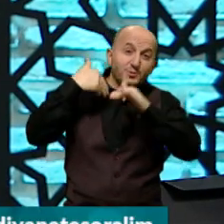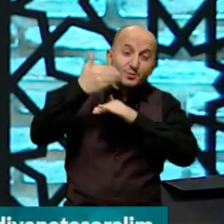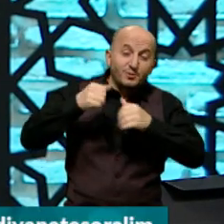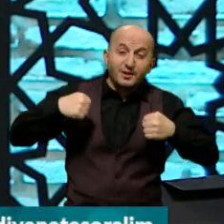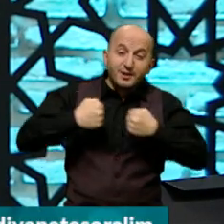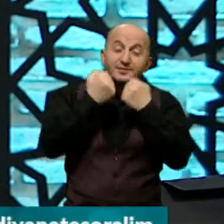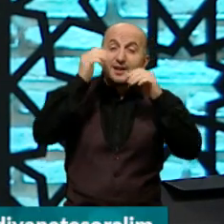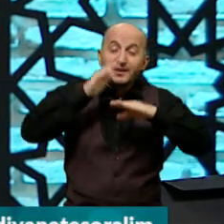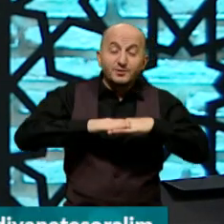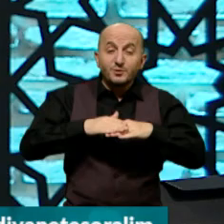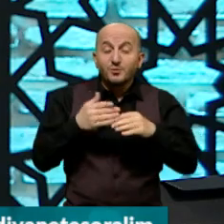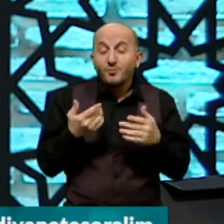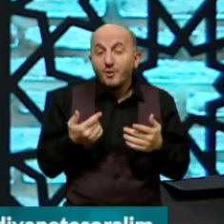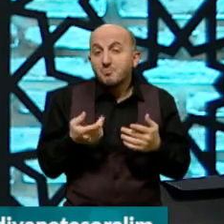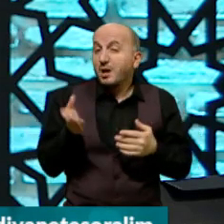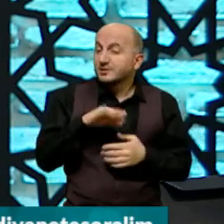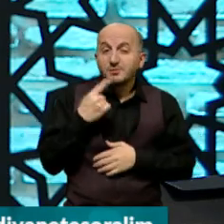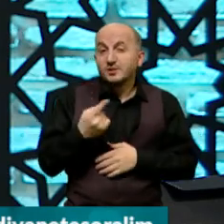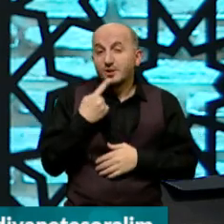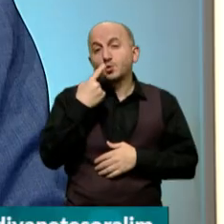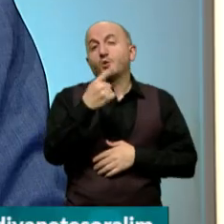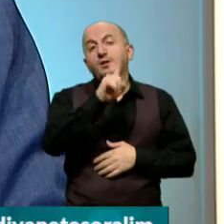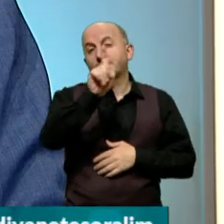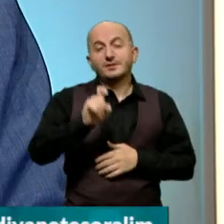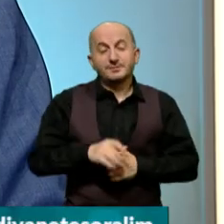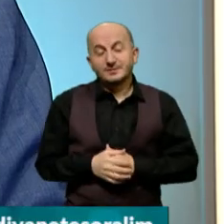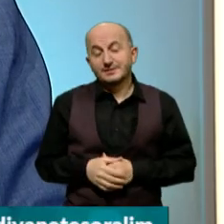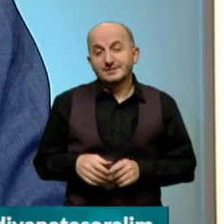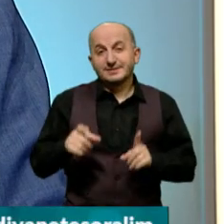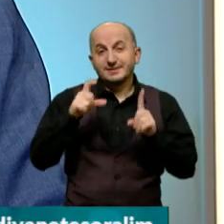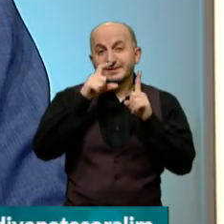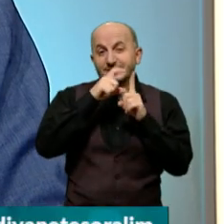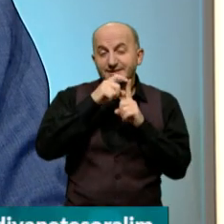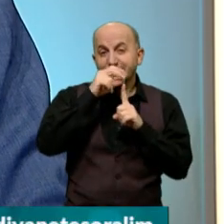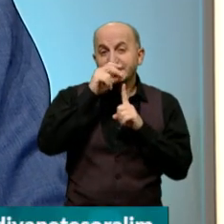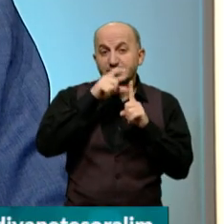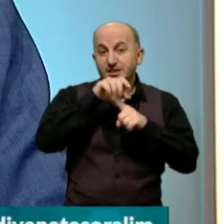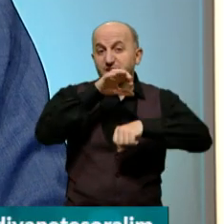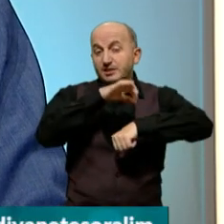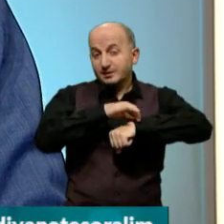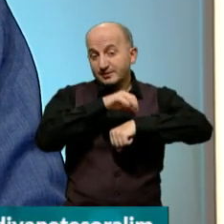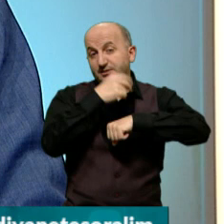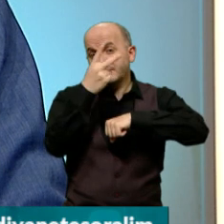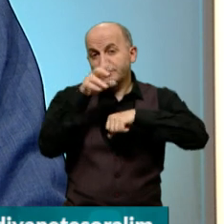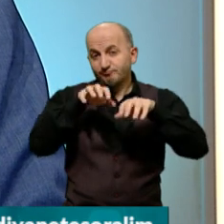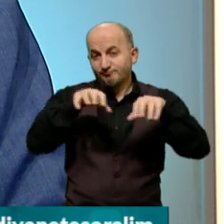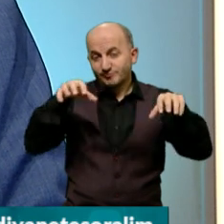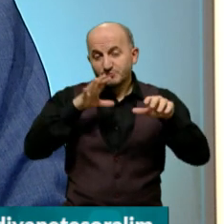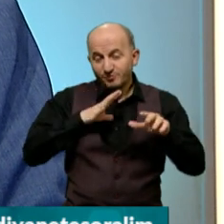mu yoksa alternatif bir şey önerebilir miyiz? Şimdi bu diyalizin iki kısmı var zaten, zor bir mesele.